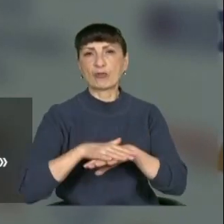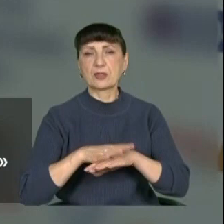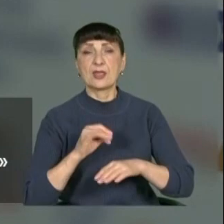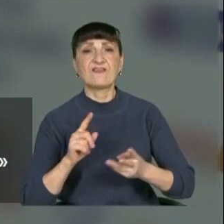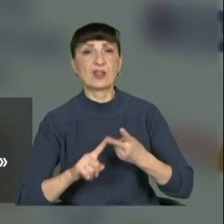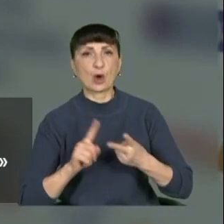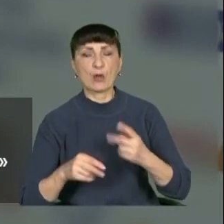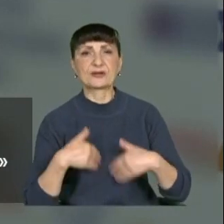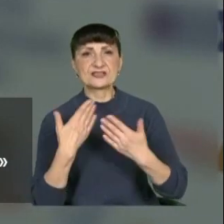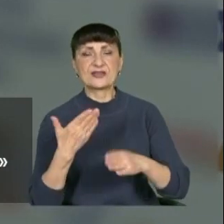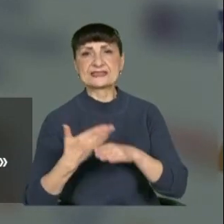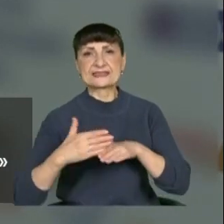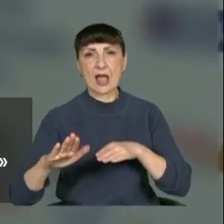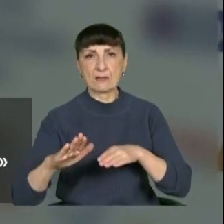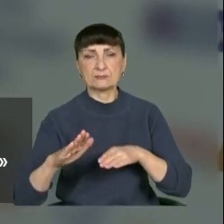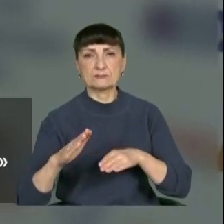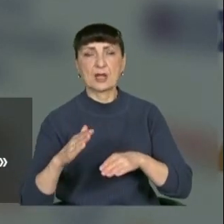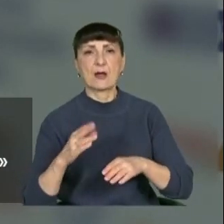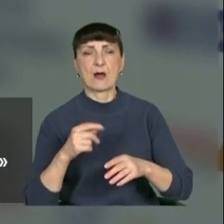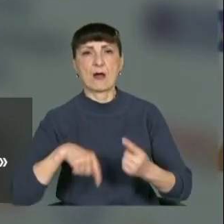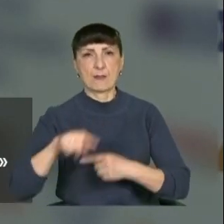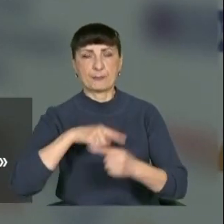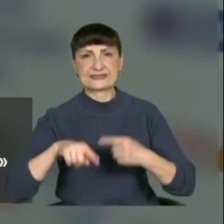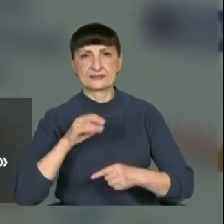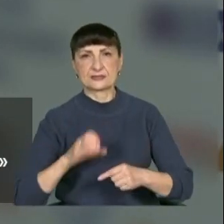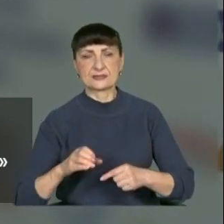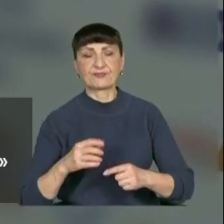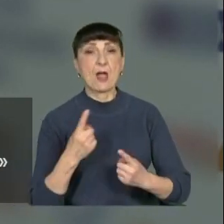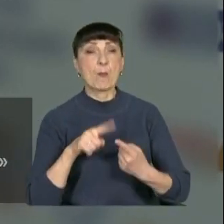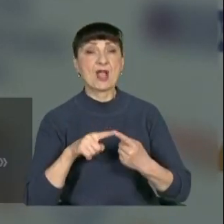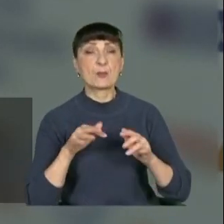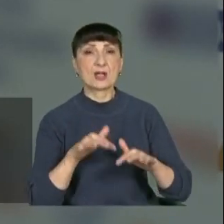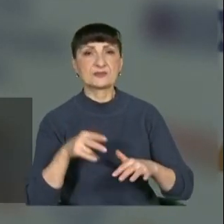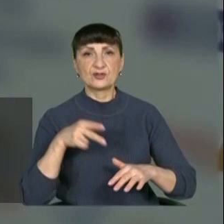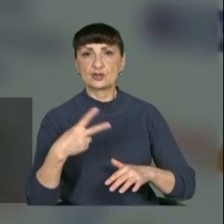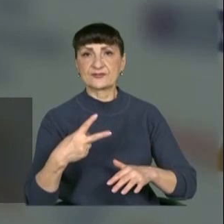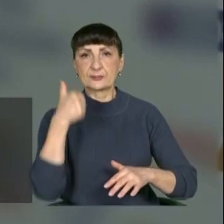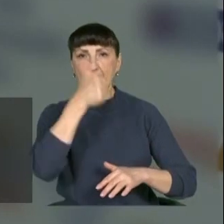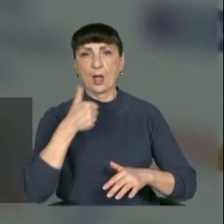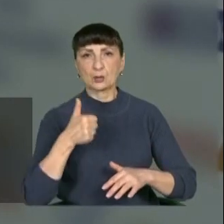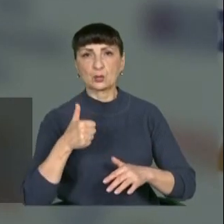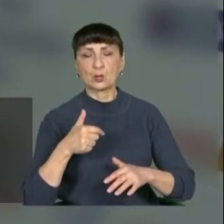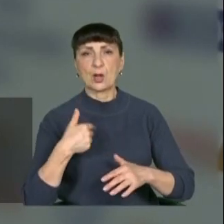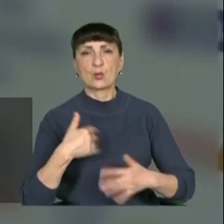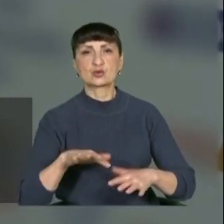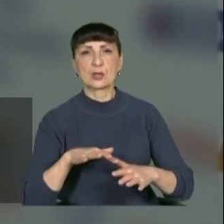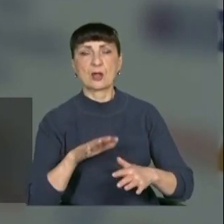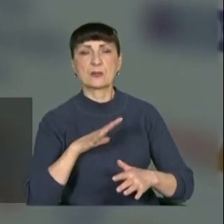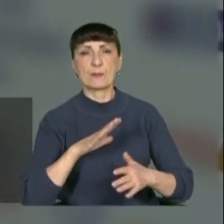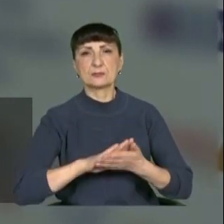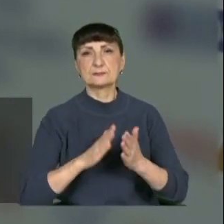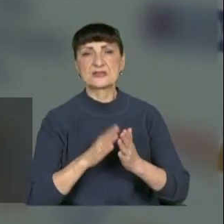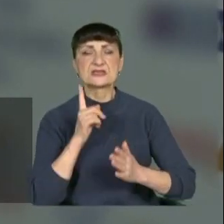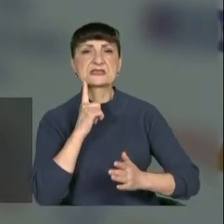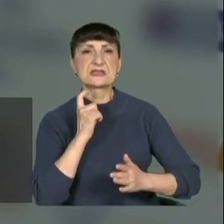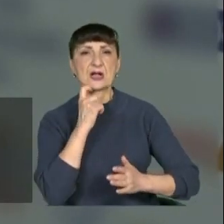предоставление займов субъектам предпринимательства. По первому механизму в 2023 году нами был законтрактован сахар